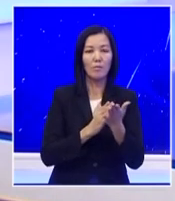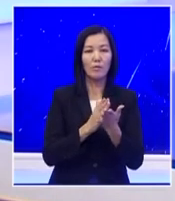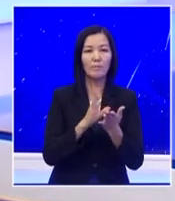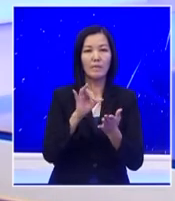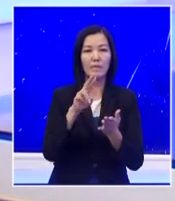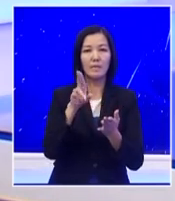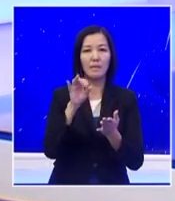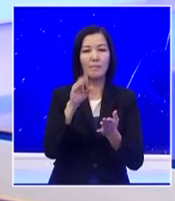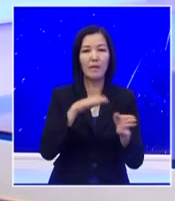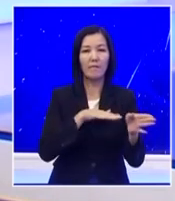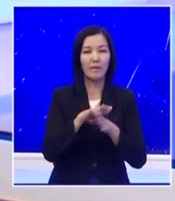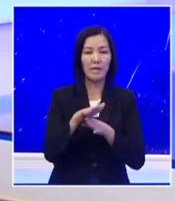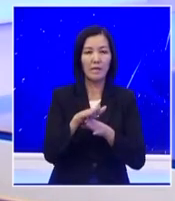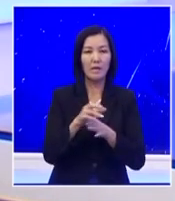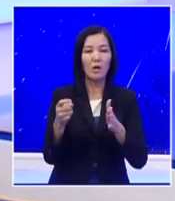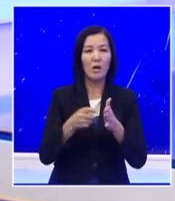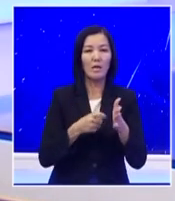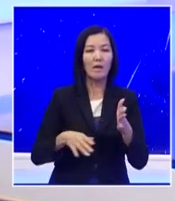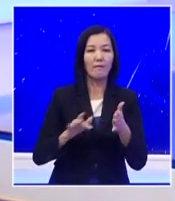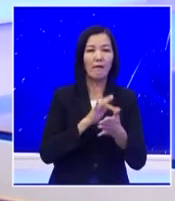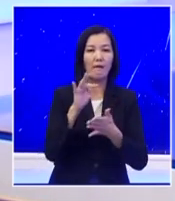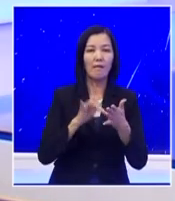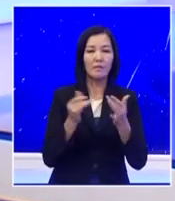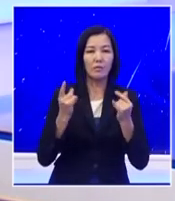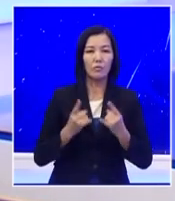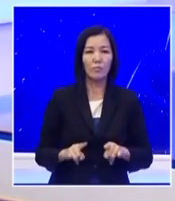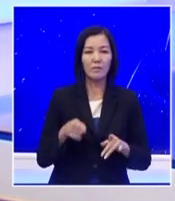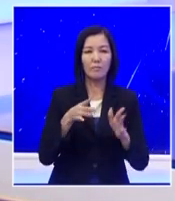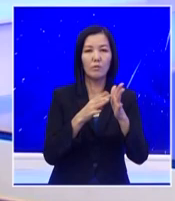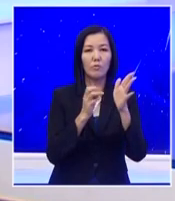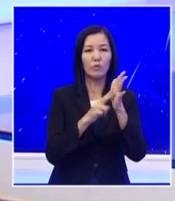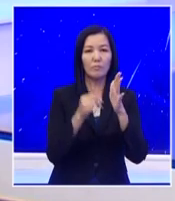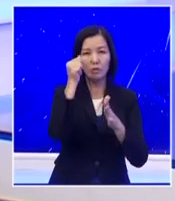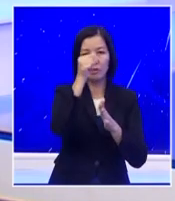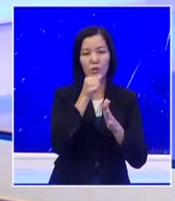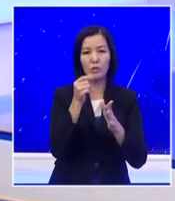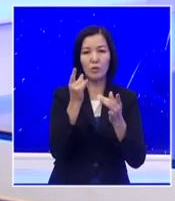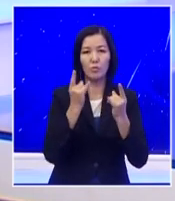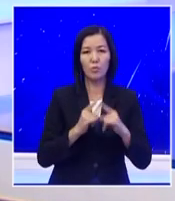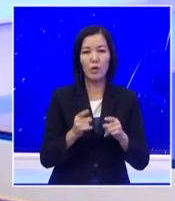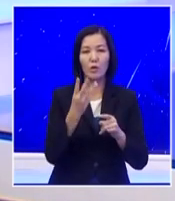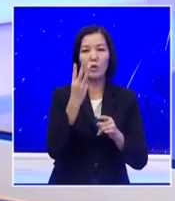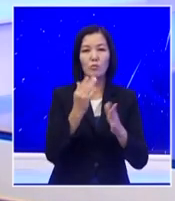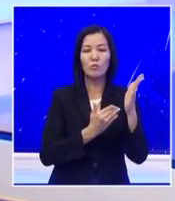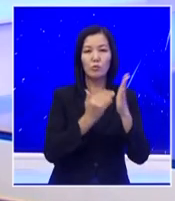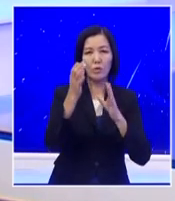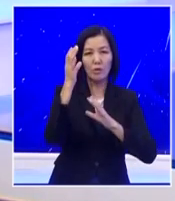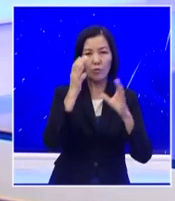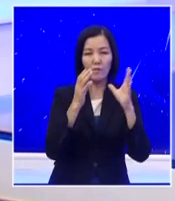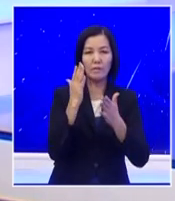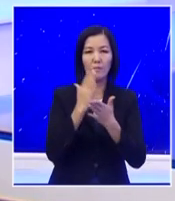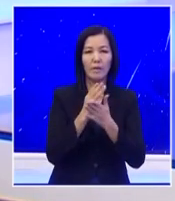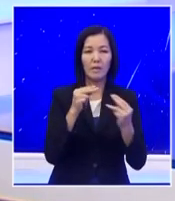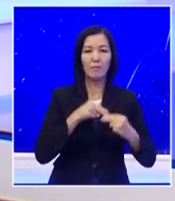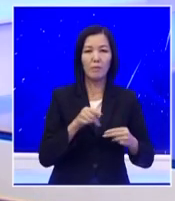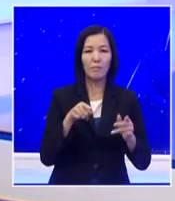бұл қызметті Ерғали Сыдыманов атқарады. Ол Қарағанды қаласының тумасы, 1970 жылы дүниеге келген. Үш жоғары білімі бар. Еңбек